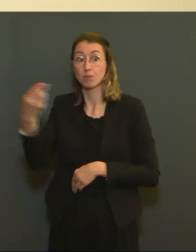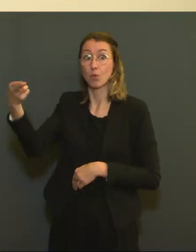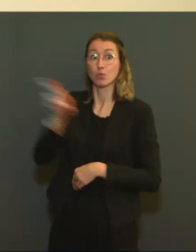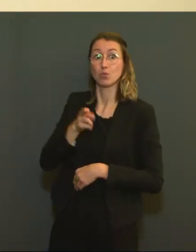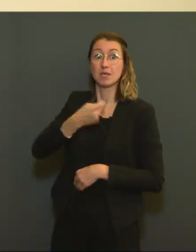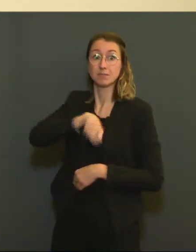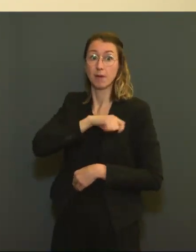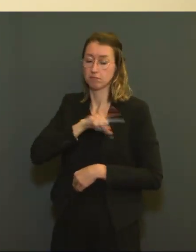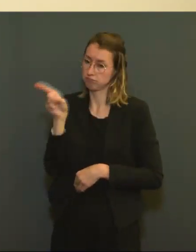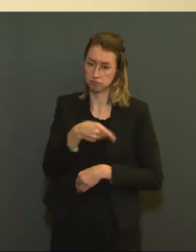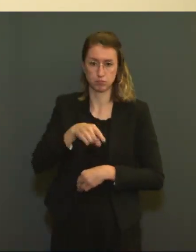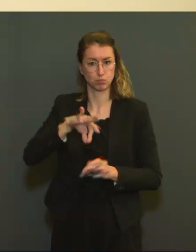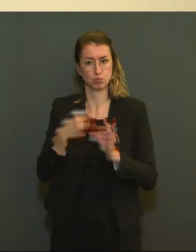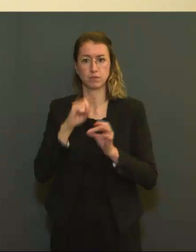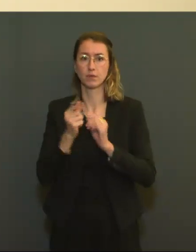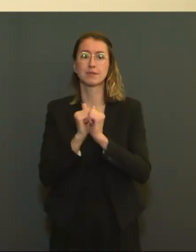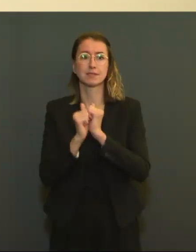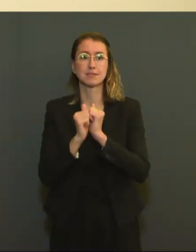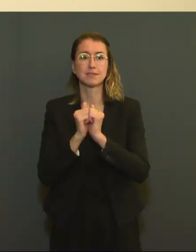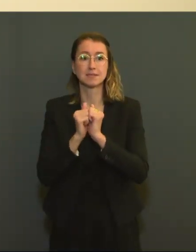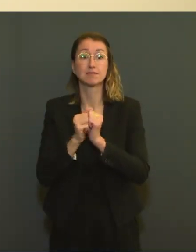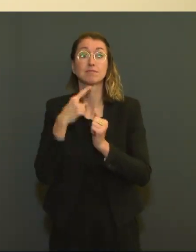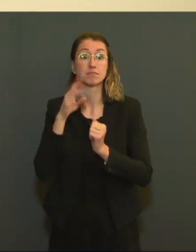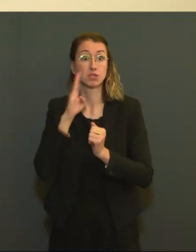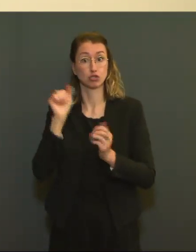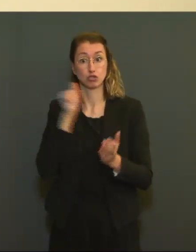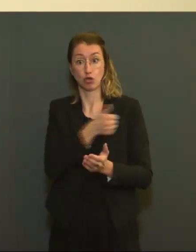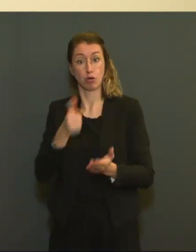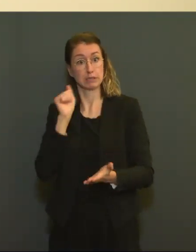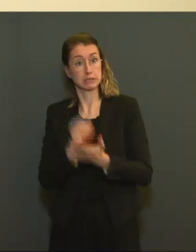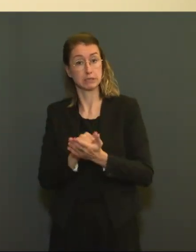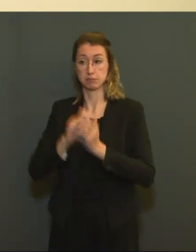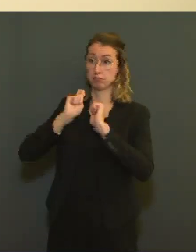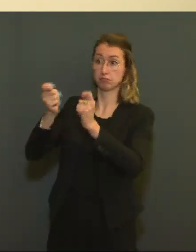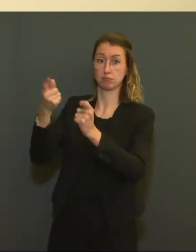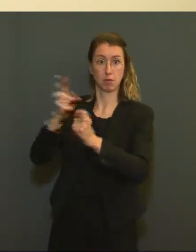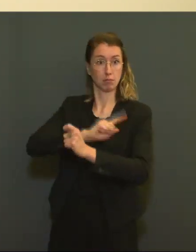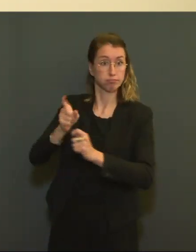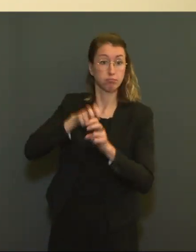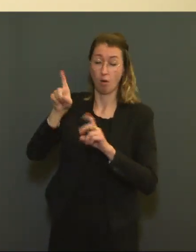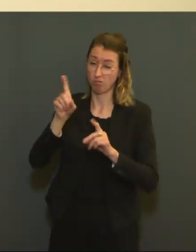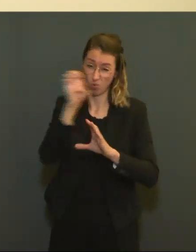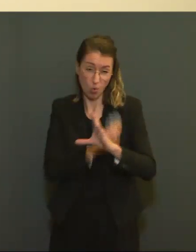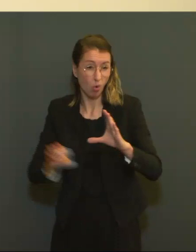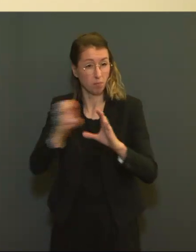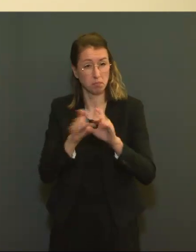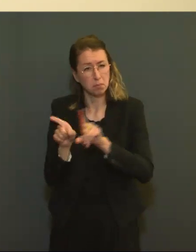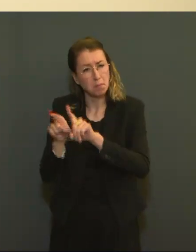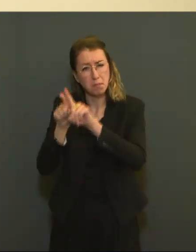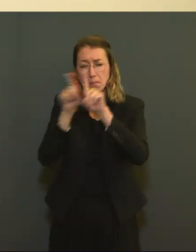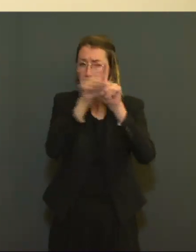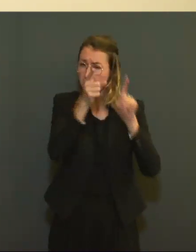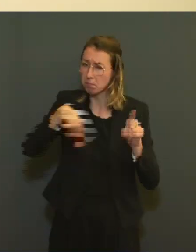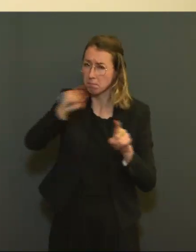n'est pas une situation prise par nous de manière isolée, mais une tendance globale des différents pays européens.